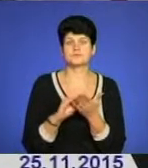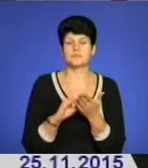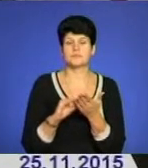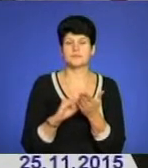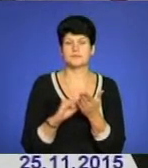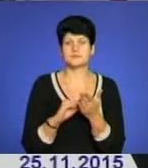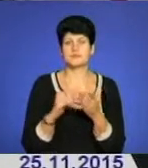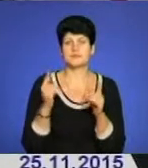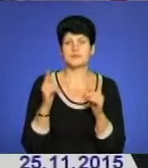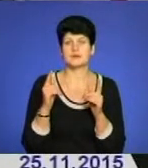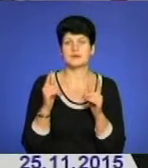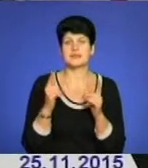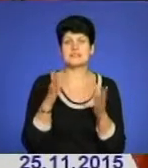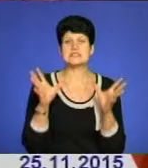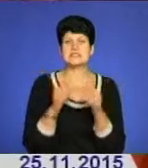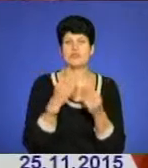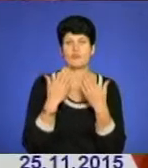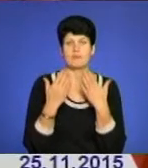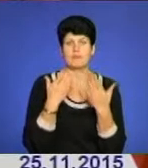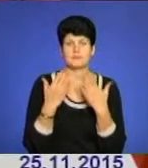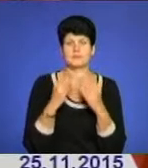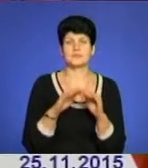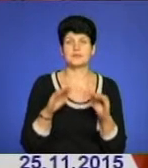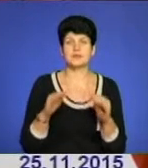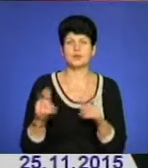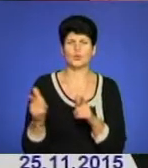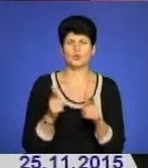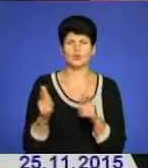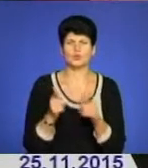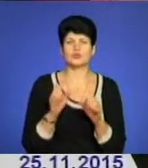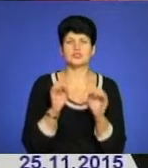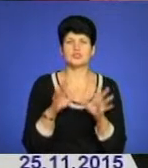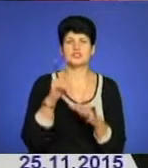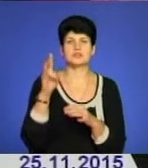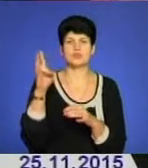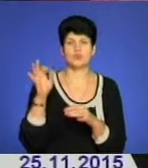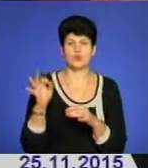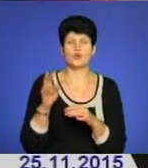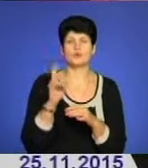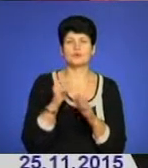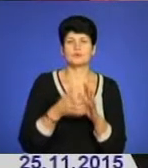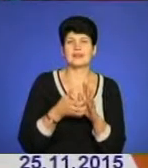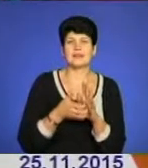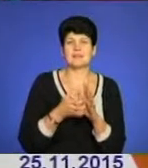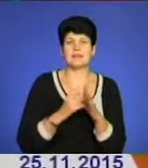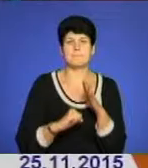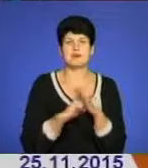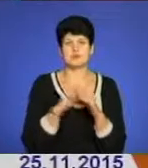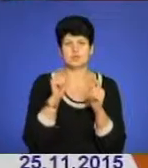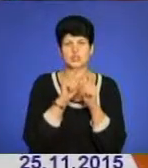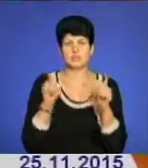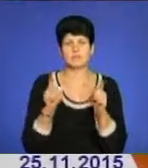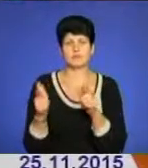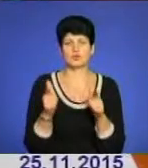вступні іспити у формі співбесіди. Школярі інтенсивно готуються до здачі ЗНО. Ті з них, кому не вистачає базової шкільної